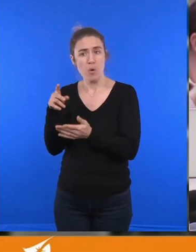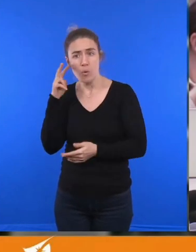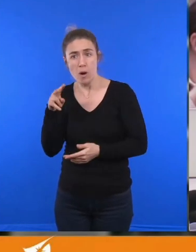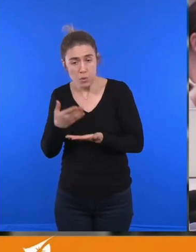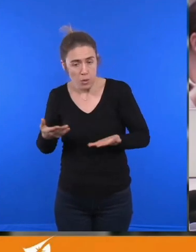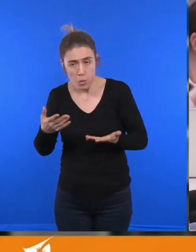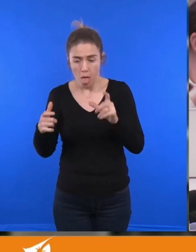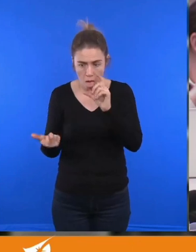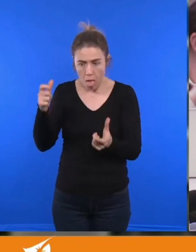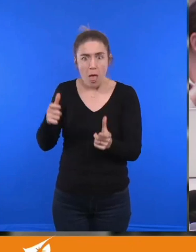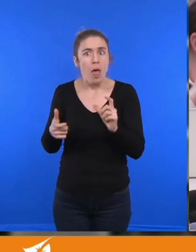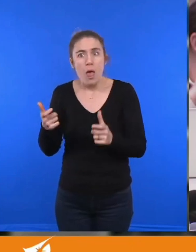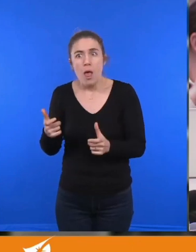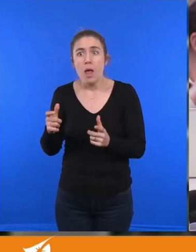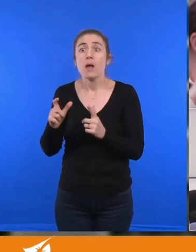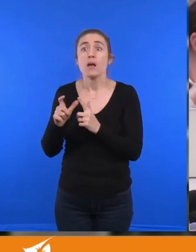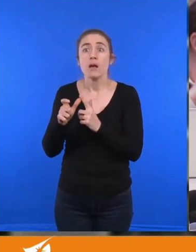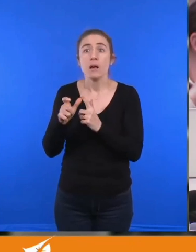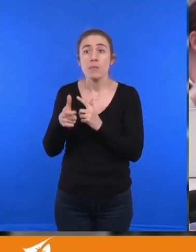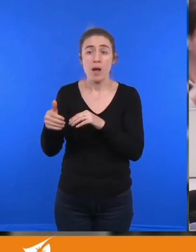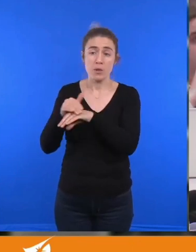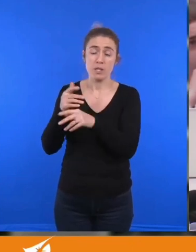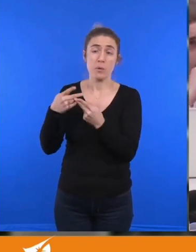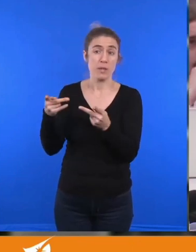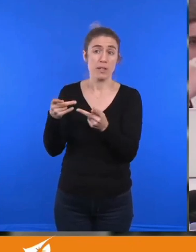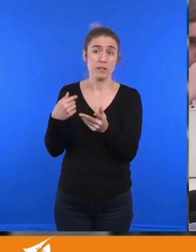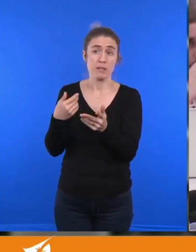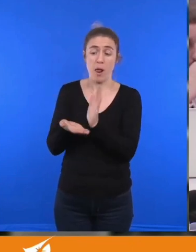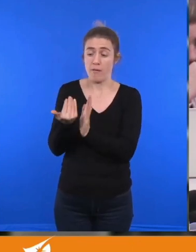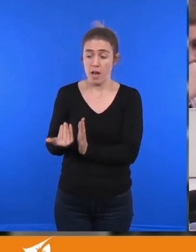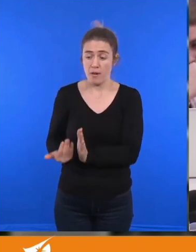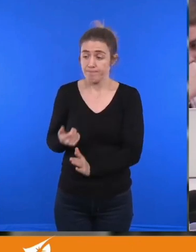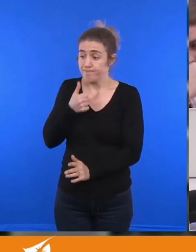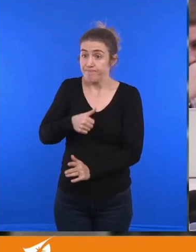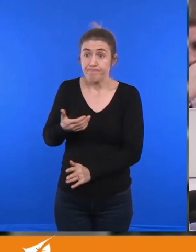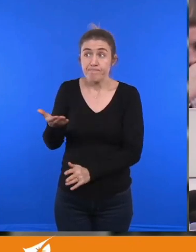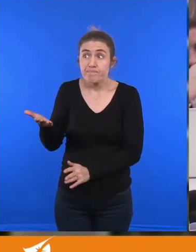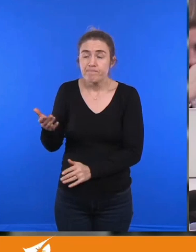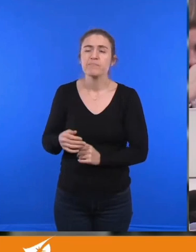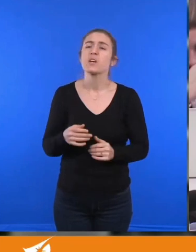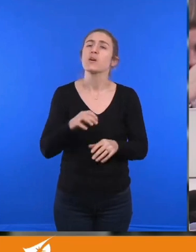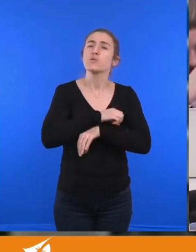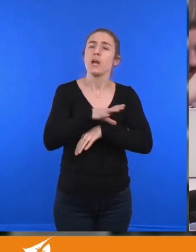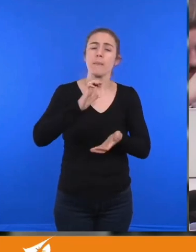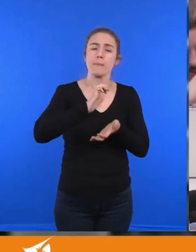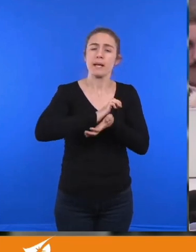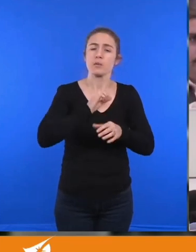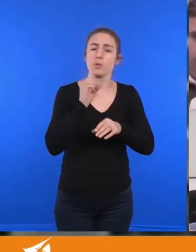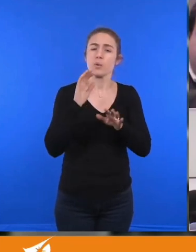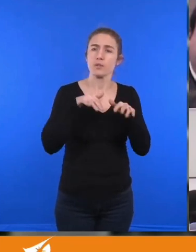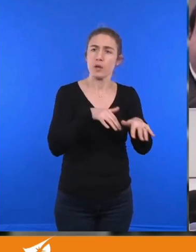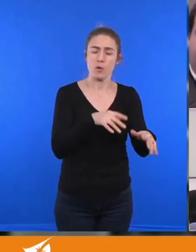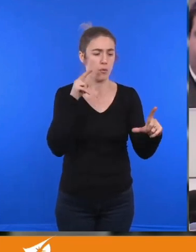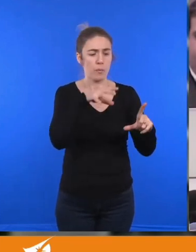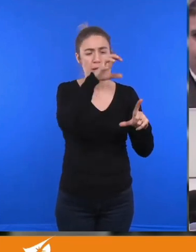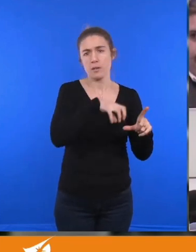qu'elle est conduite à renoncer à la plupart de ses politiques publiques. J'ai lu avec attention dans Presse Océan l'interview de la présidente